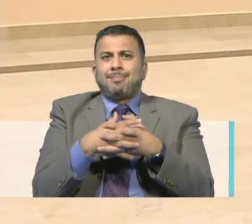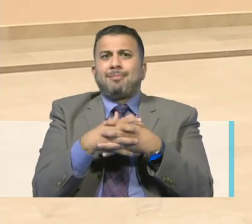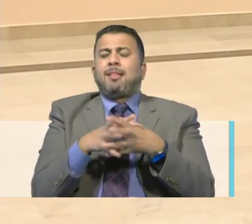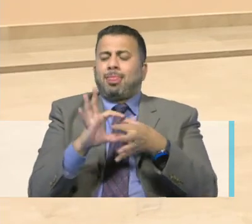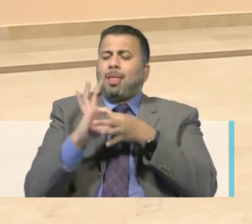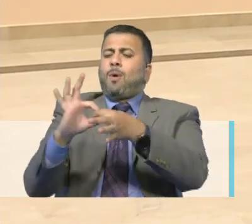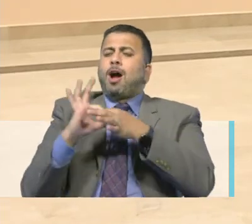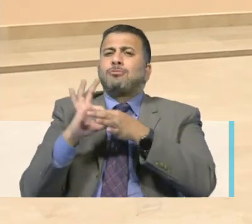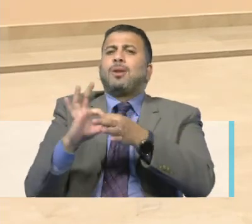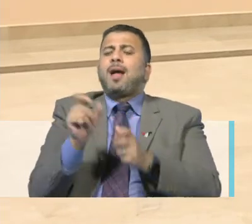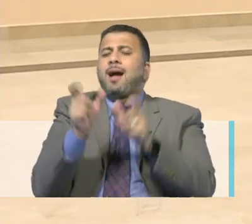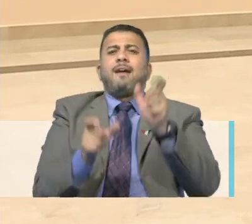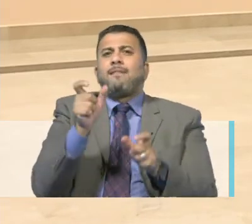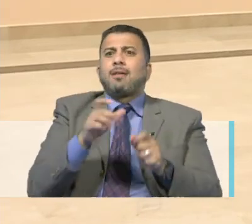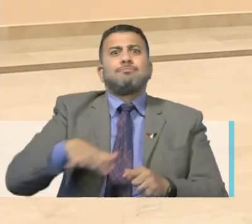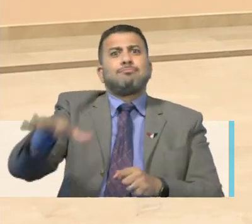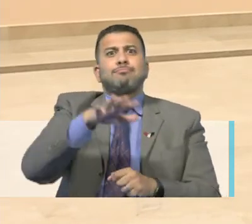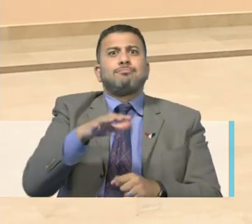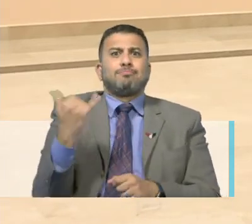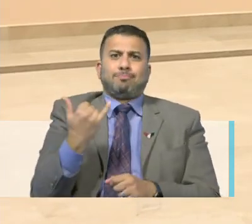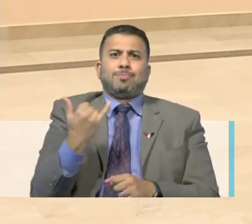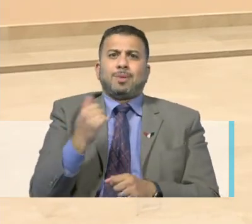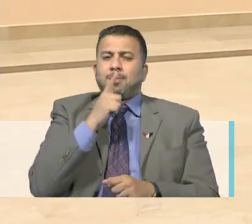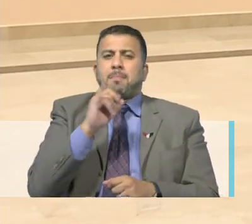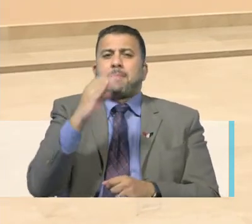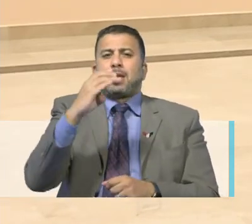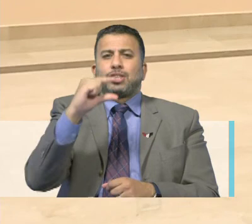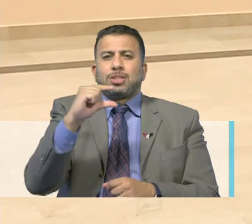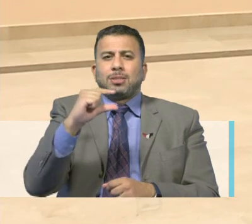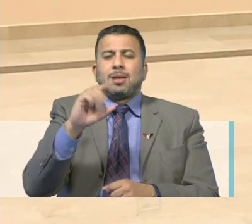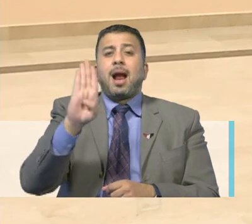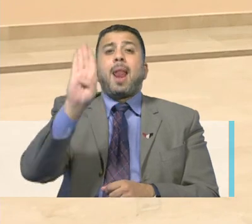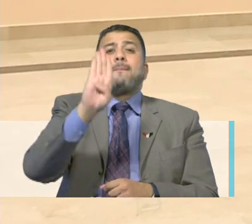والتواصل بين أفراد الحي. لأخبار الدار مجلس سويدي من مدينة كلباء.